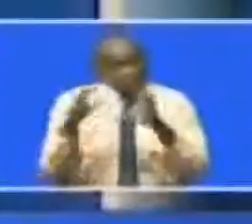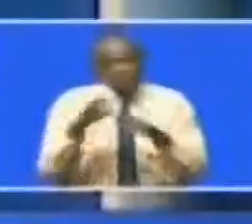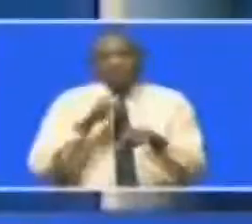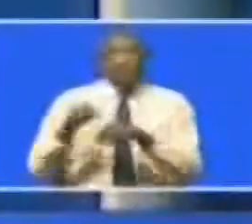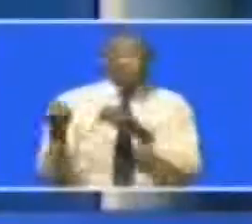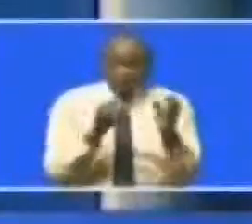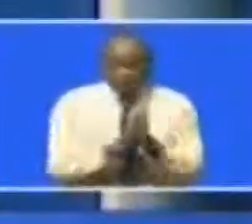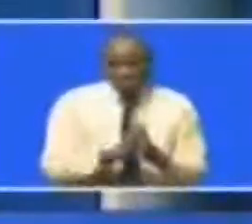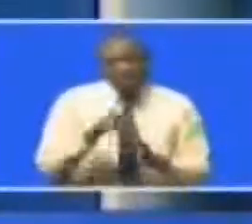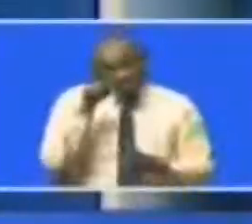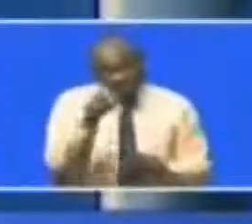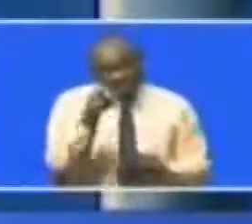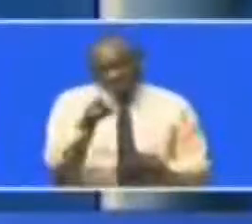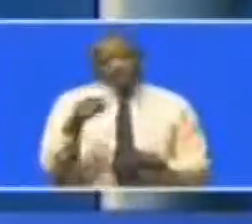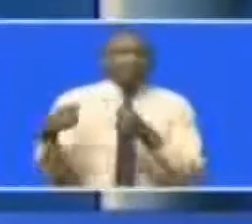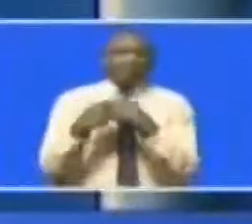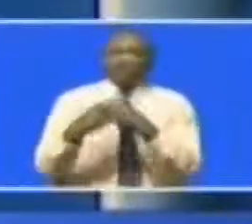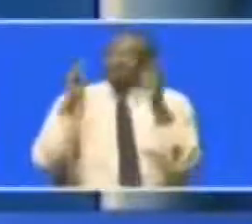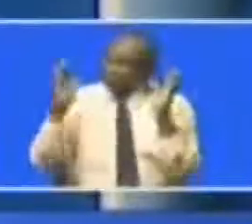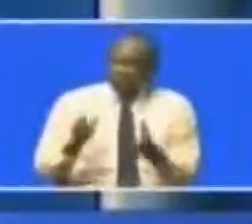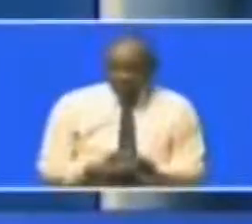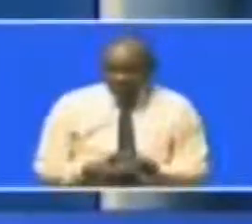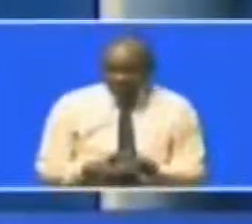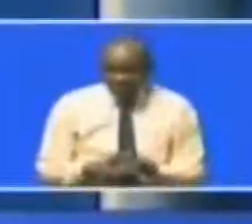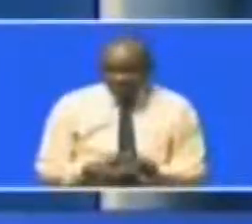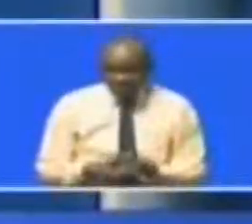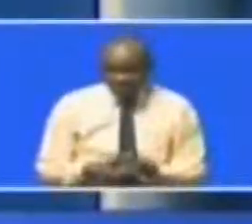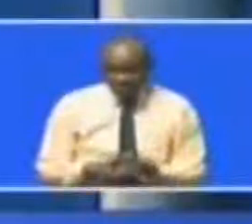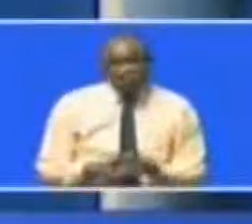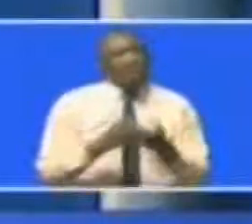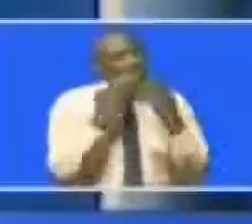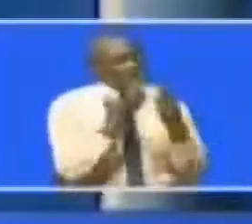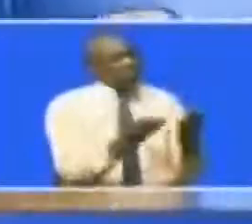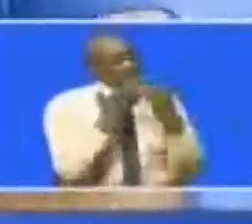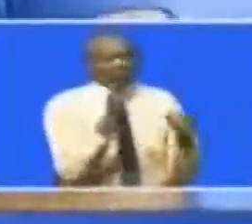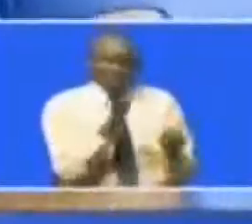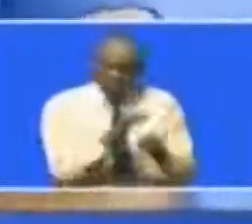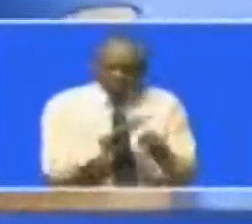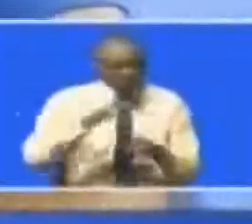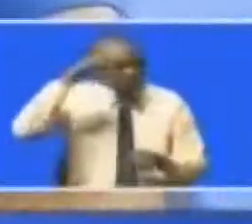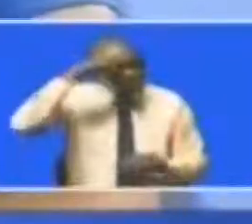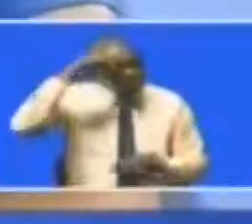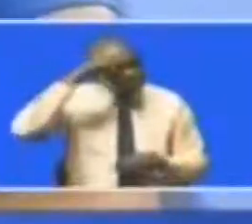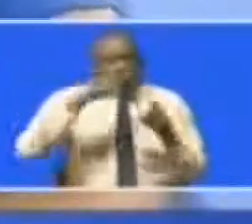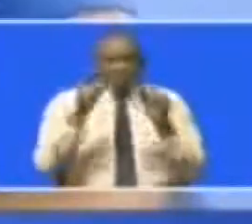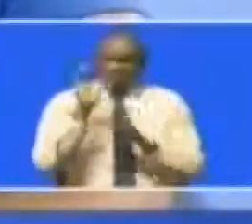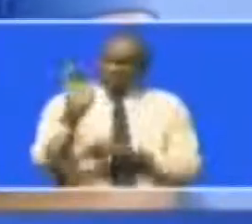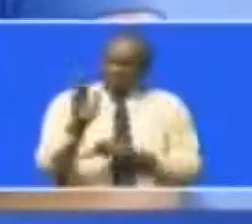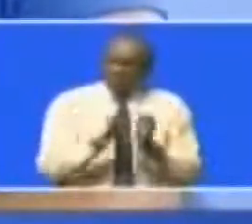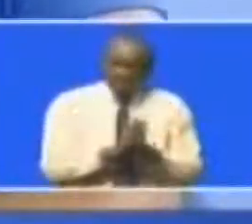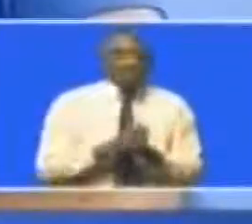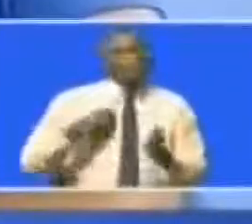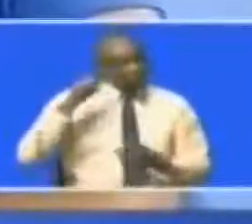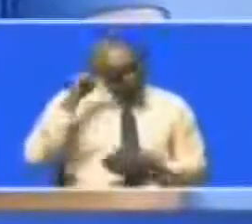inapohama, kwa sababu hilo ndilo changamoto kubwa sana. Nashukuru sana kwa mawazo yenu mazuri. Tunatumai kwamba viwango vya